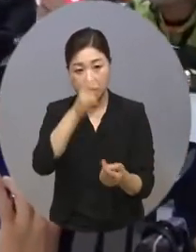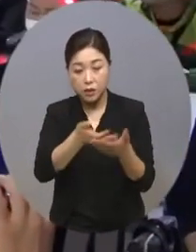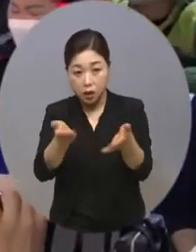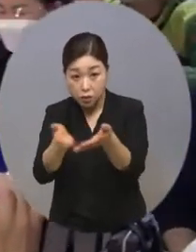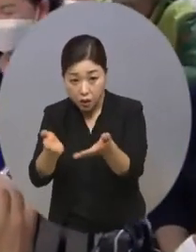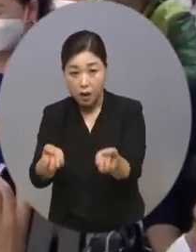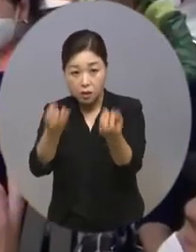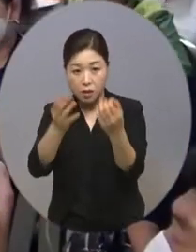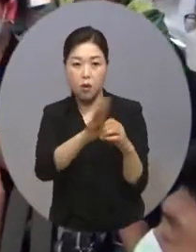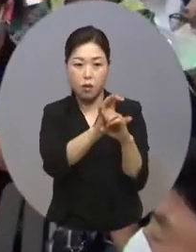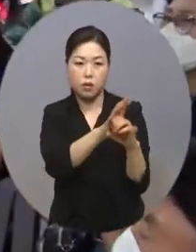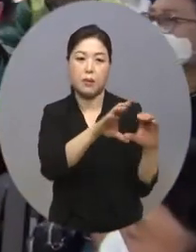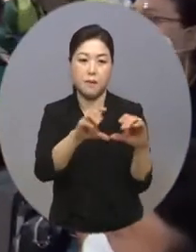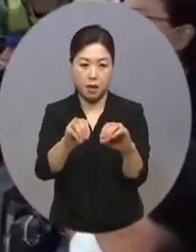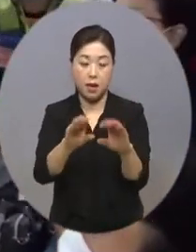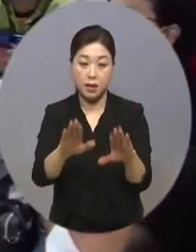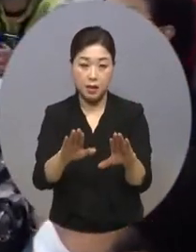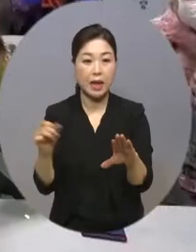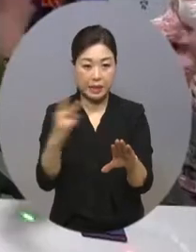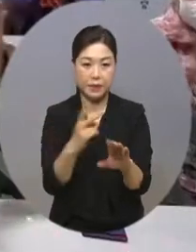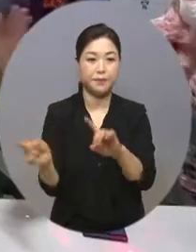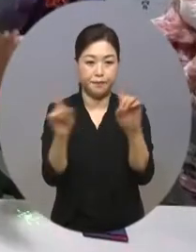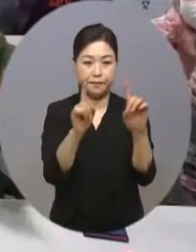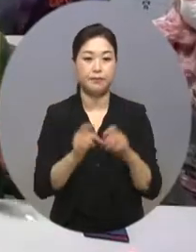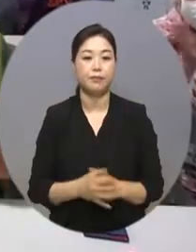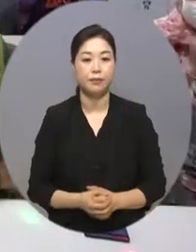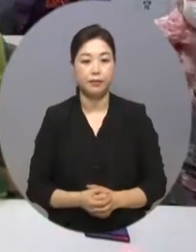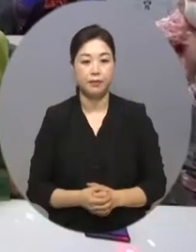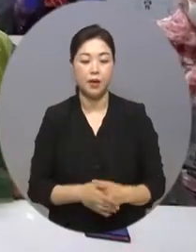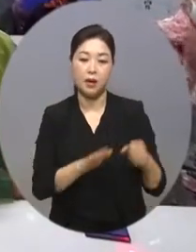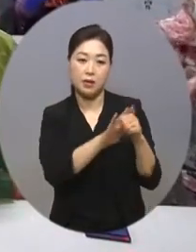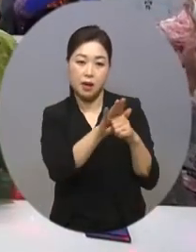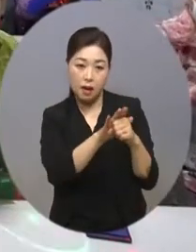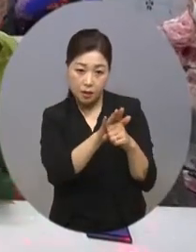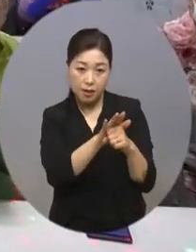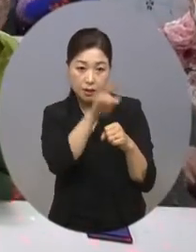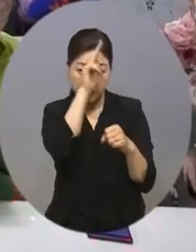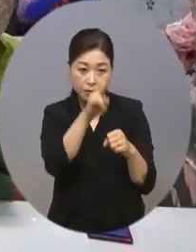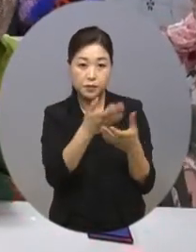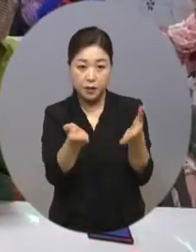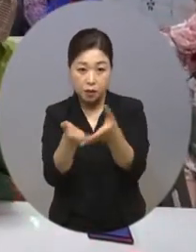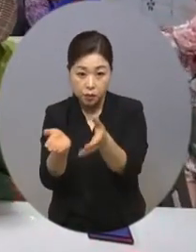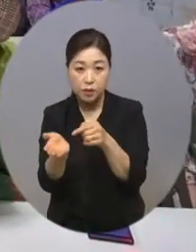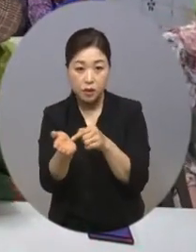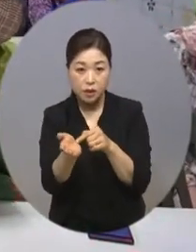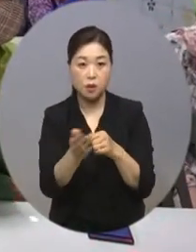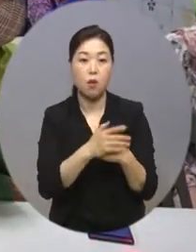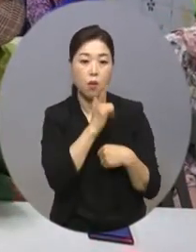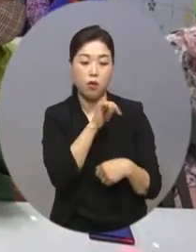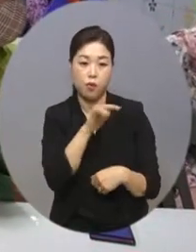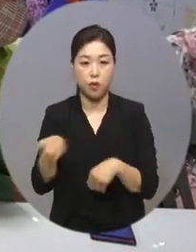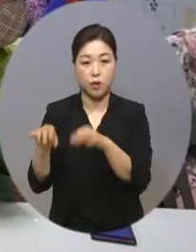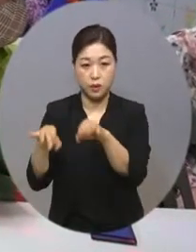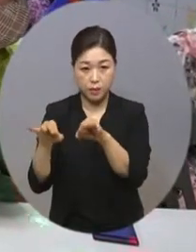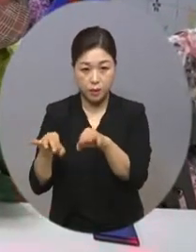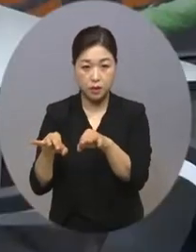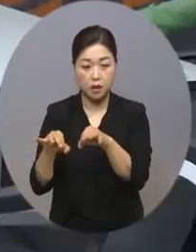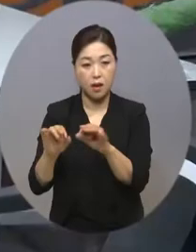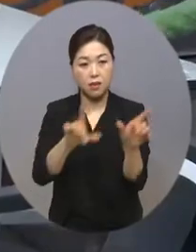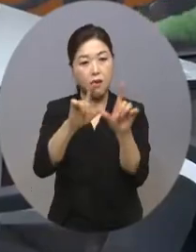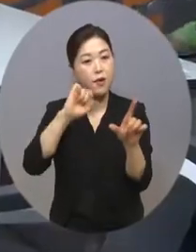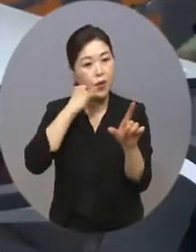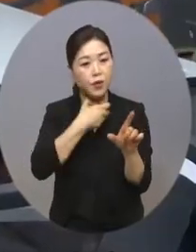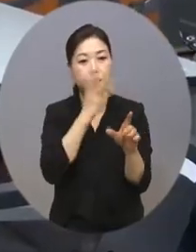코로나로 중단되었다가 다시금 재개되었습니다. 사랑의 점심 나누기 행사는 월요일부터 금요일까지 어려운